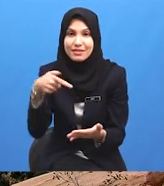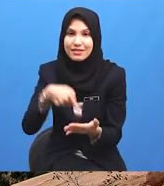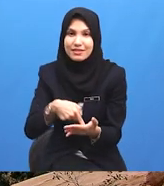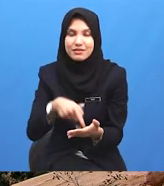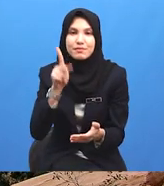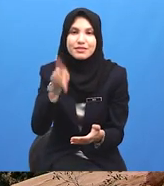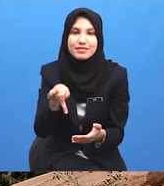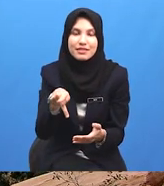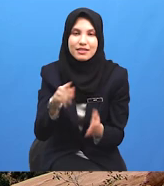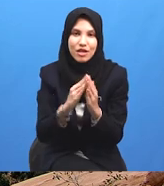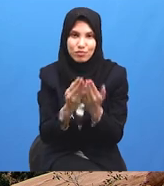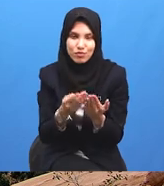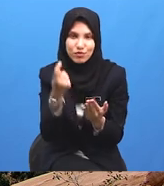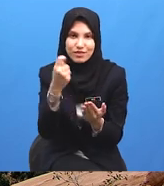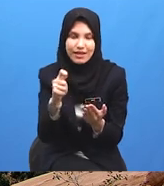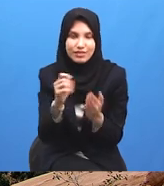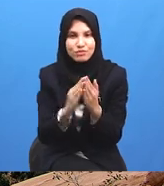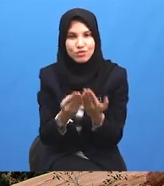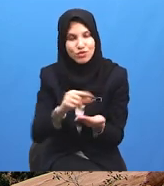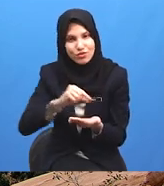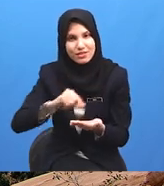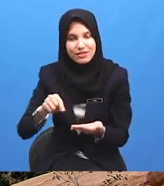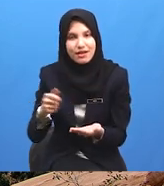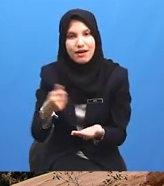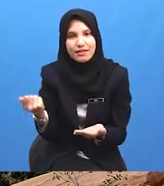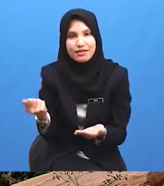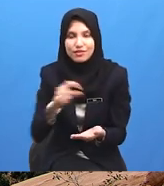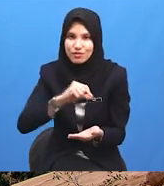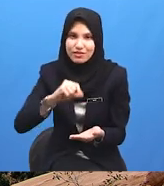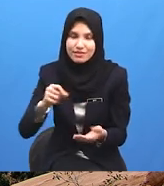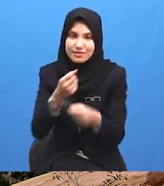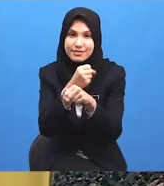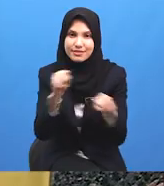teks, buku tulis dan juga alat tulis disediakan.